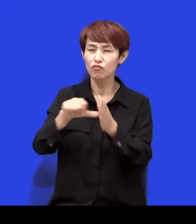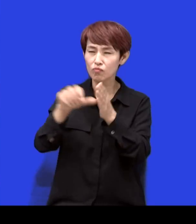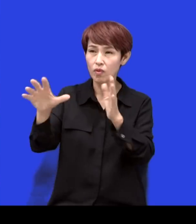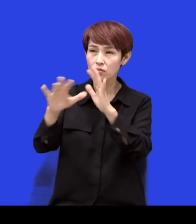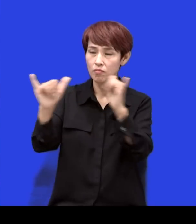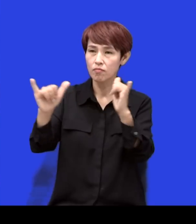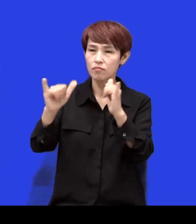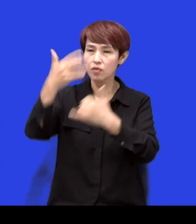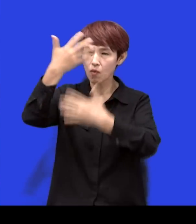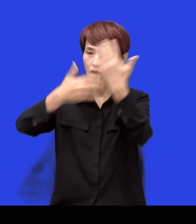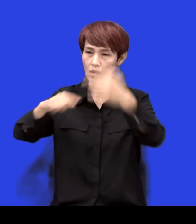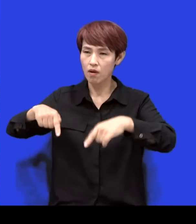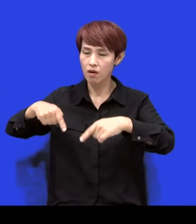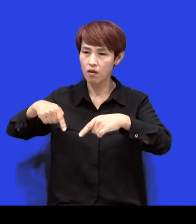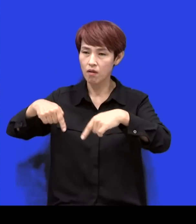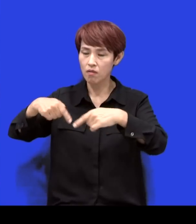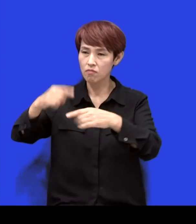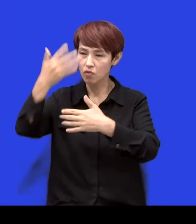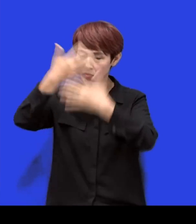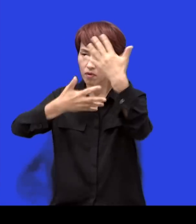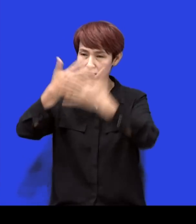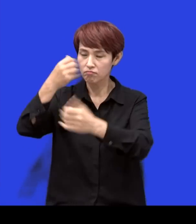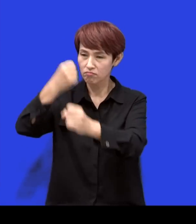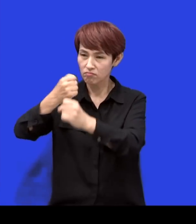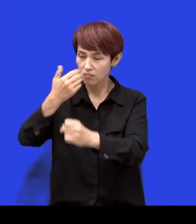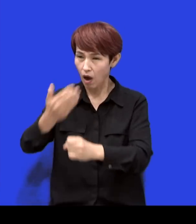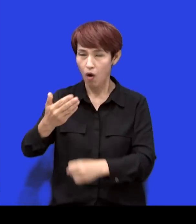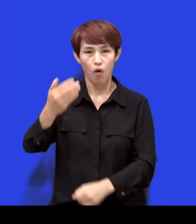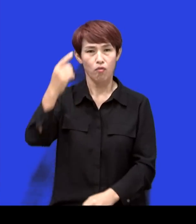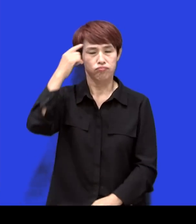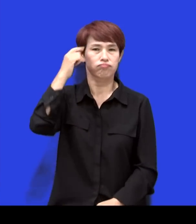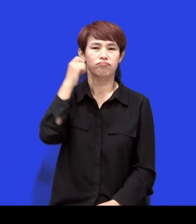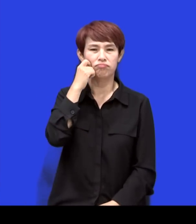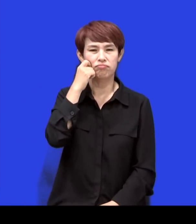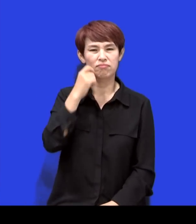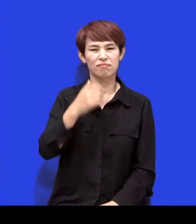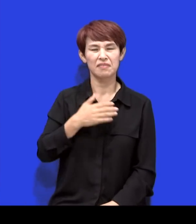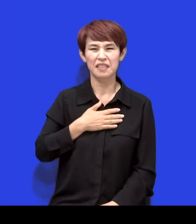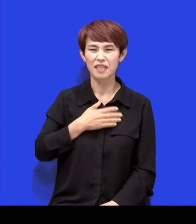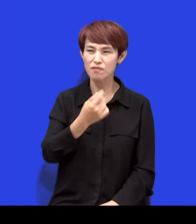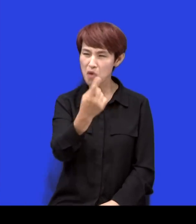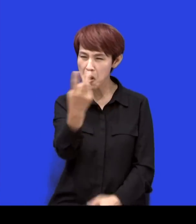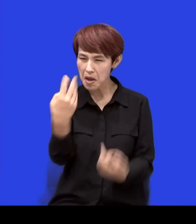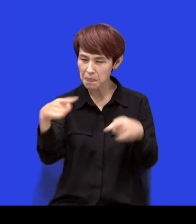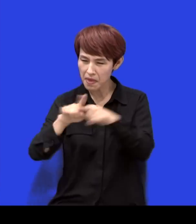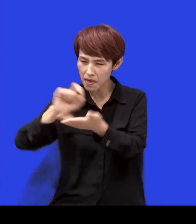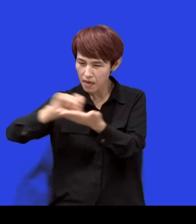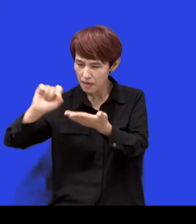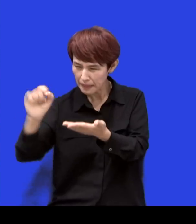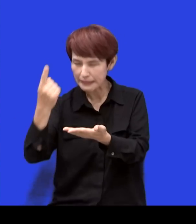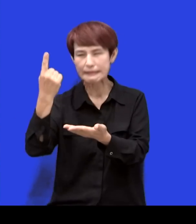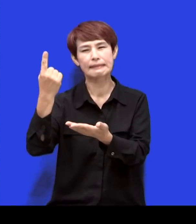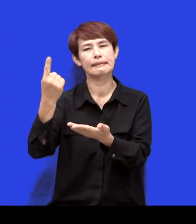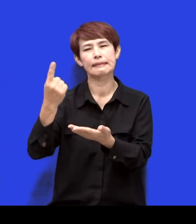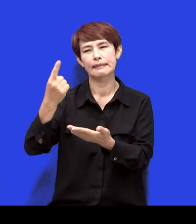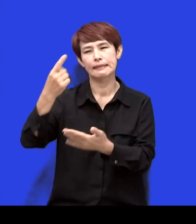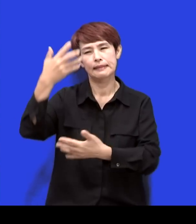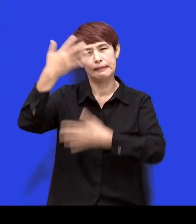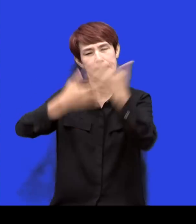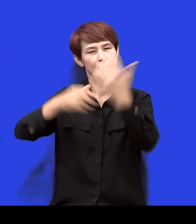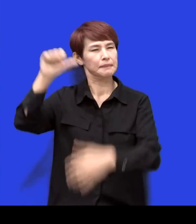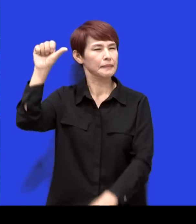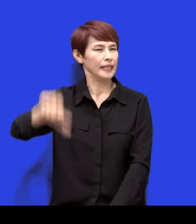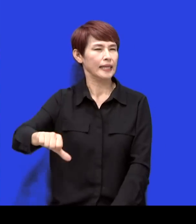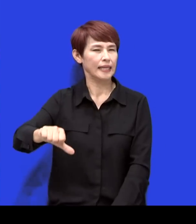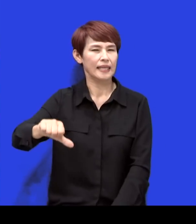걸 몰랐어요. 네네네. 그러고 그냥 까불었죠. 그냥 이게 같이 써서 안 된 거야. 내가 혼자 쓰면 더 잘 될 거야. 그럴 수 있어요. 그래서 혼자